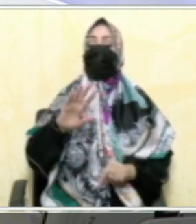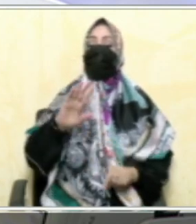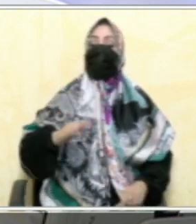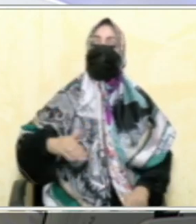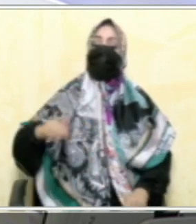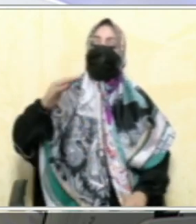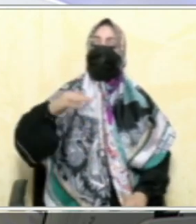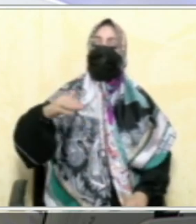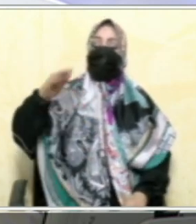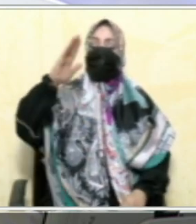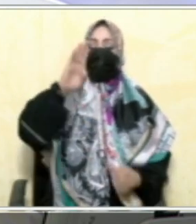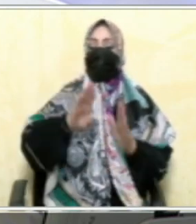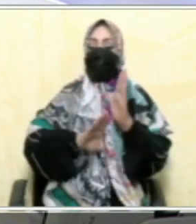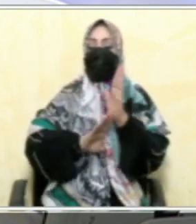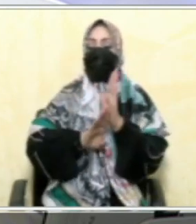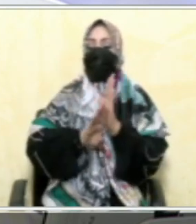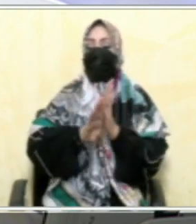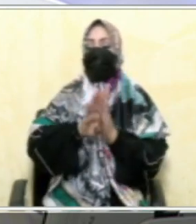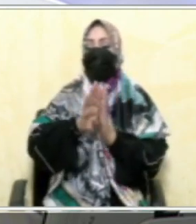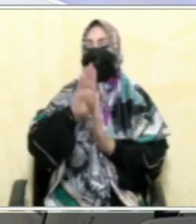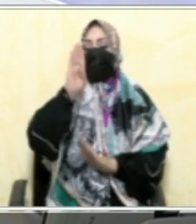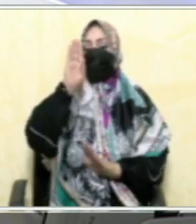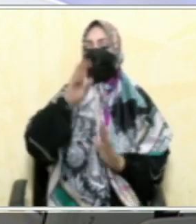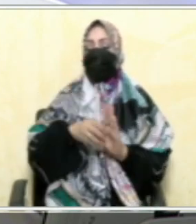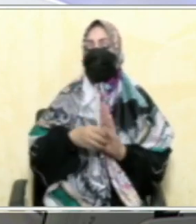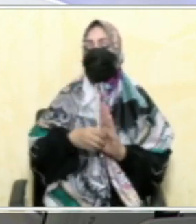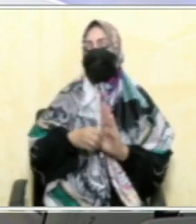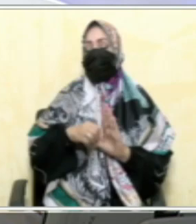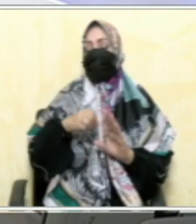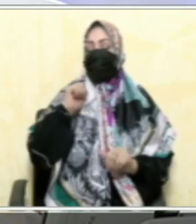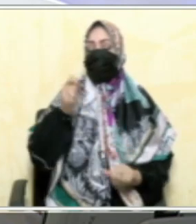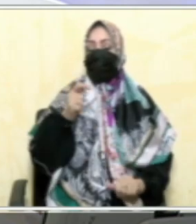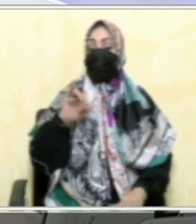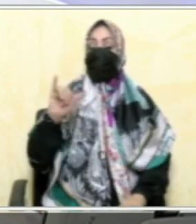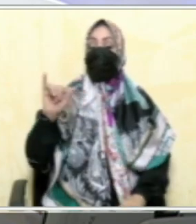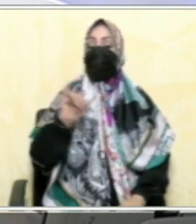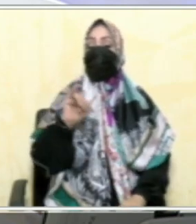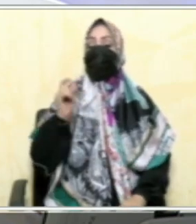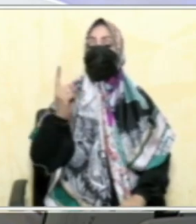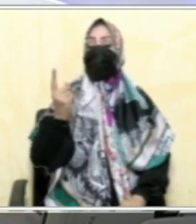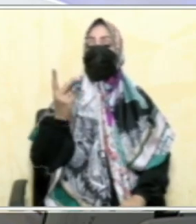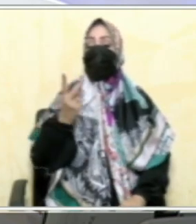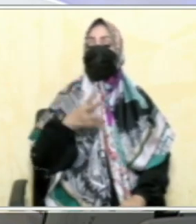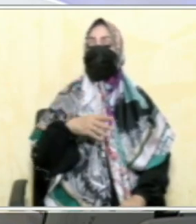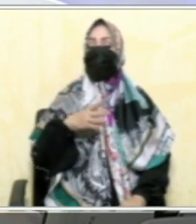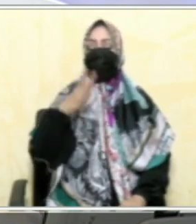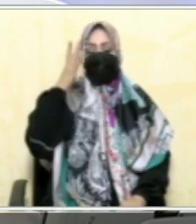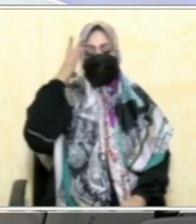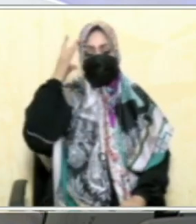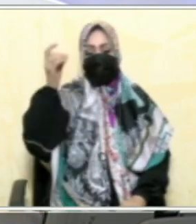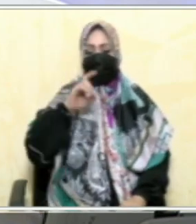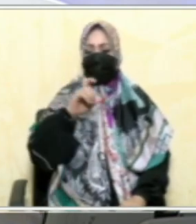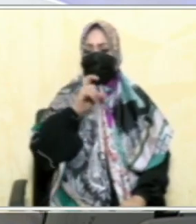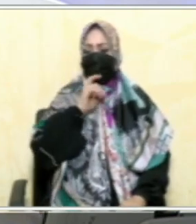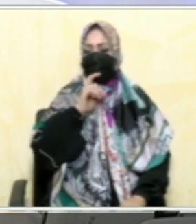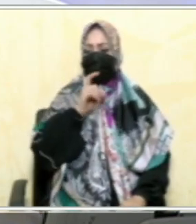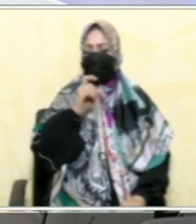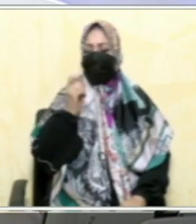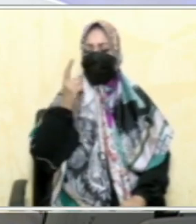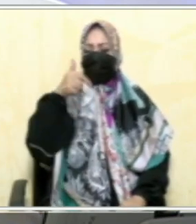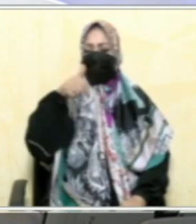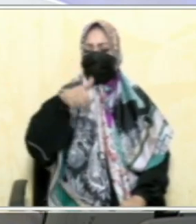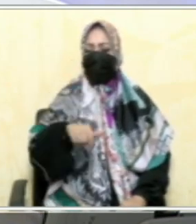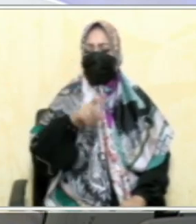الطالب قد تخرج من الابتدائية ضعيفا هزيلا، لا يعرف الكتابة ولا يحفظ جدول الضرب